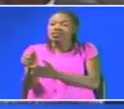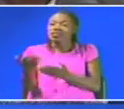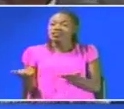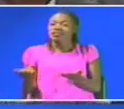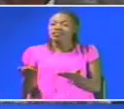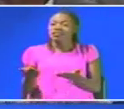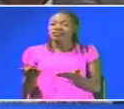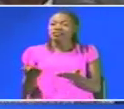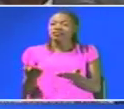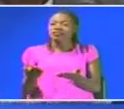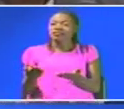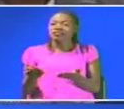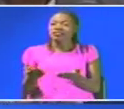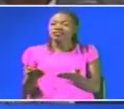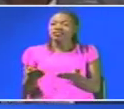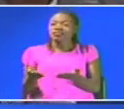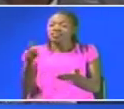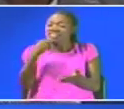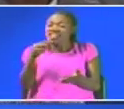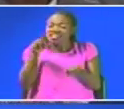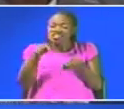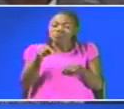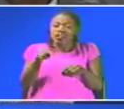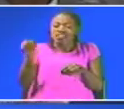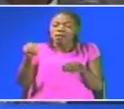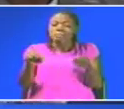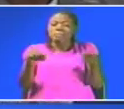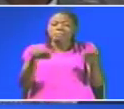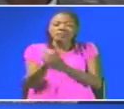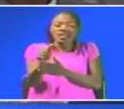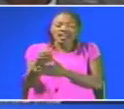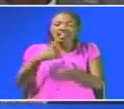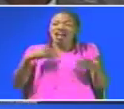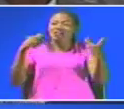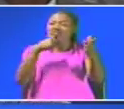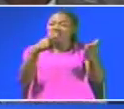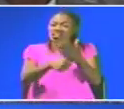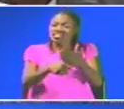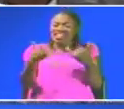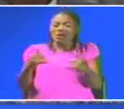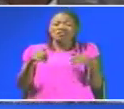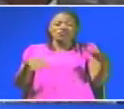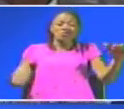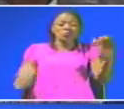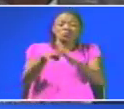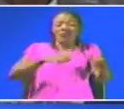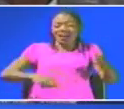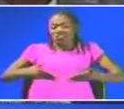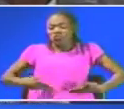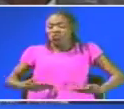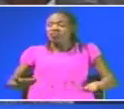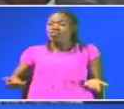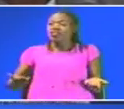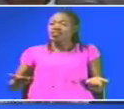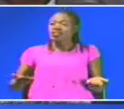viwanja. Wanasema mpoto wamelipa, wako na rotment letter. Na sisi tunauliza sasa, kama mnataka kuchukua nje, sisi vijana, jusoko